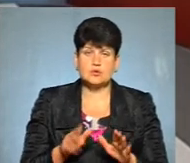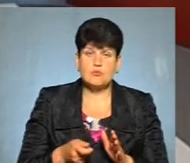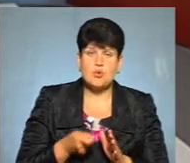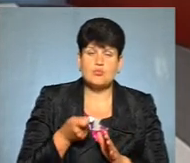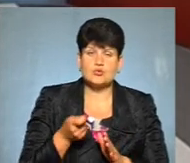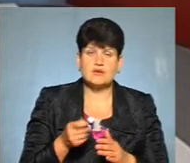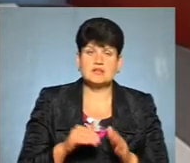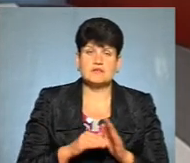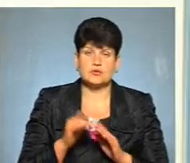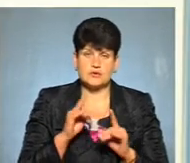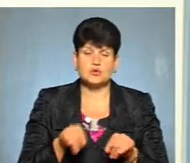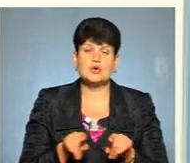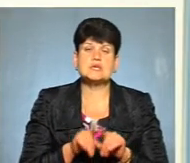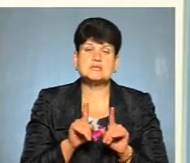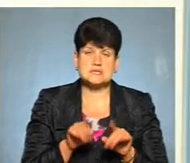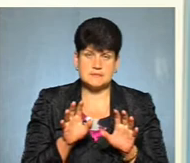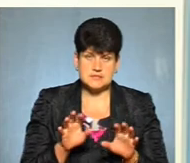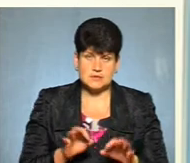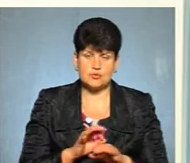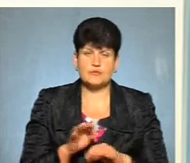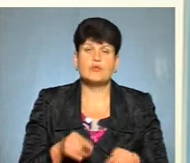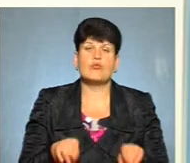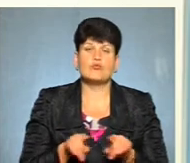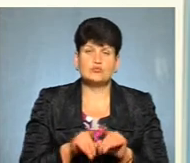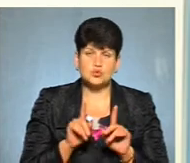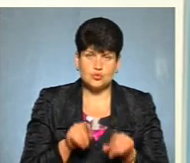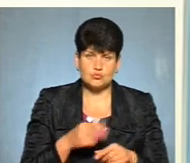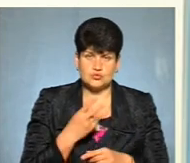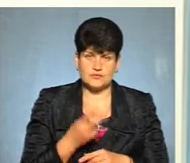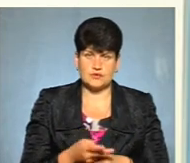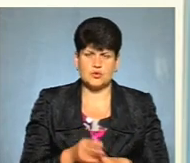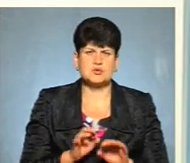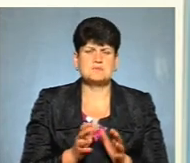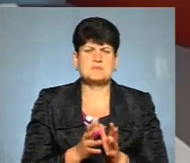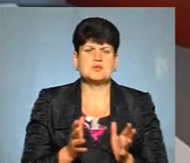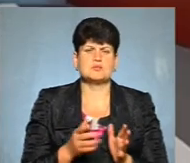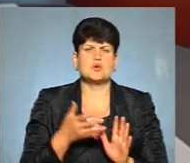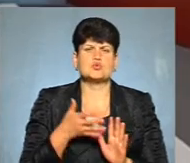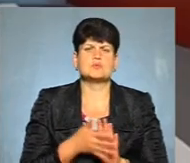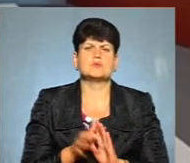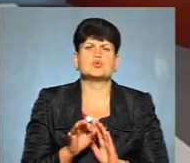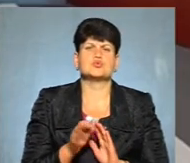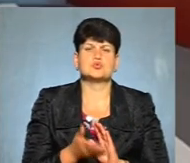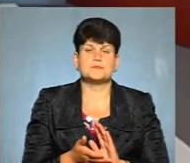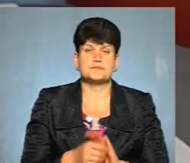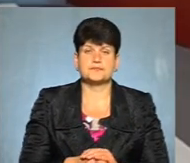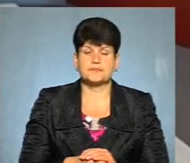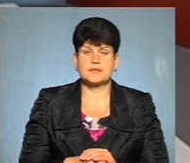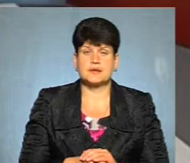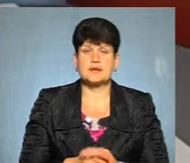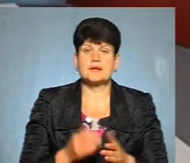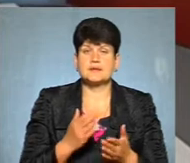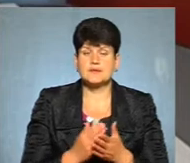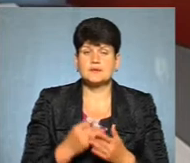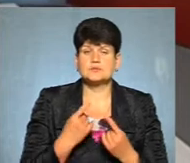Раді той самий законопроект у тому ж самому вигляді. Розкажіть про нього більше, щоб ми розуміли, про що йдеться. Про що йдеться? Йдеться про те,